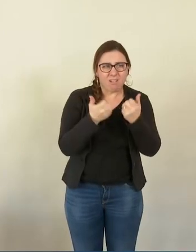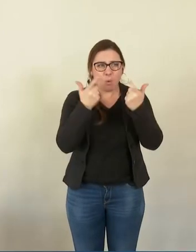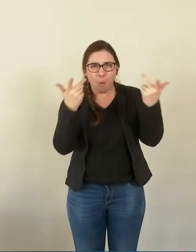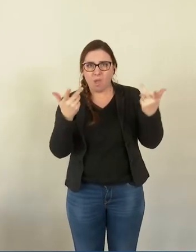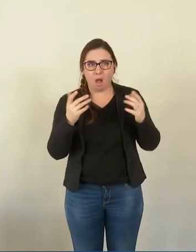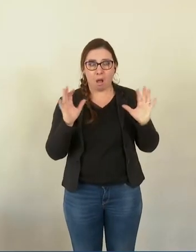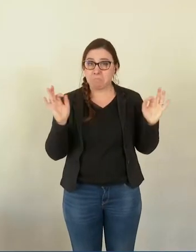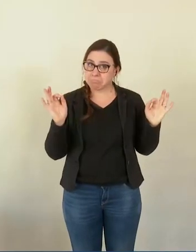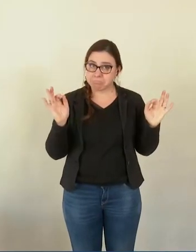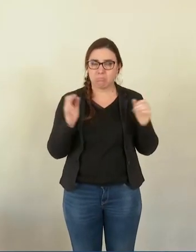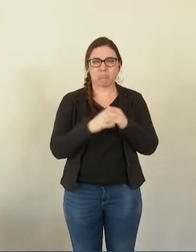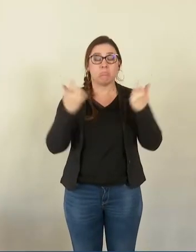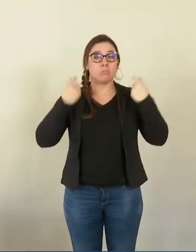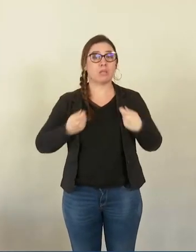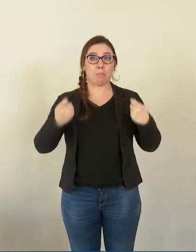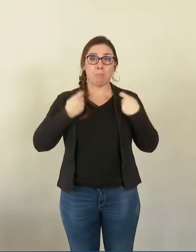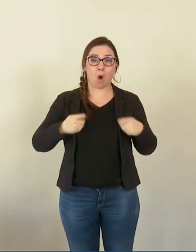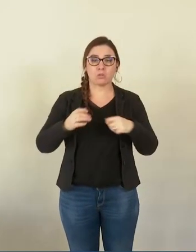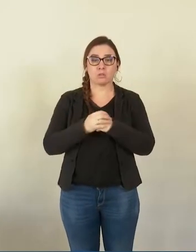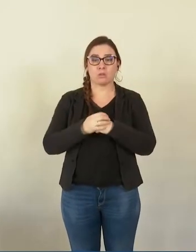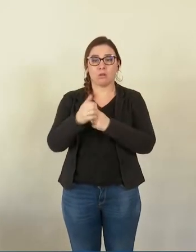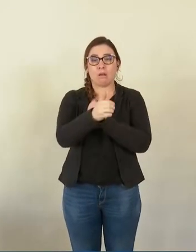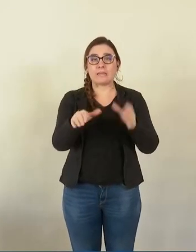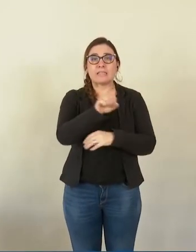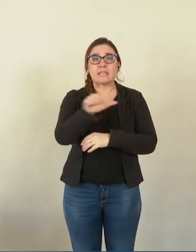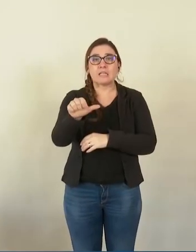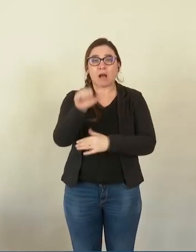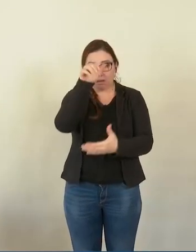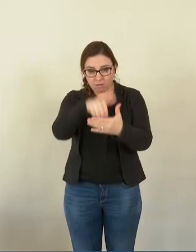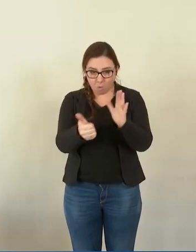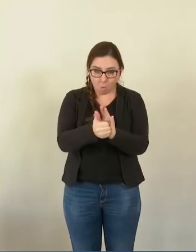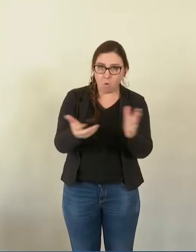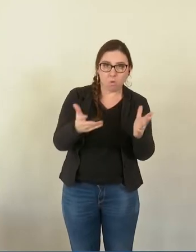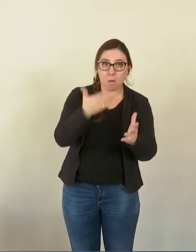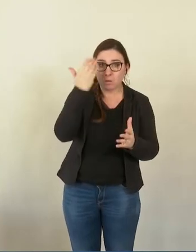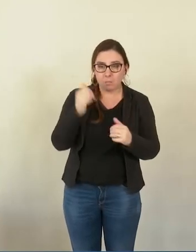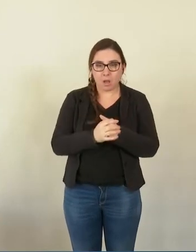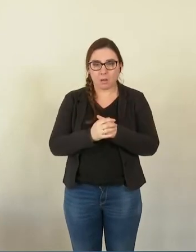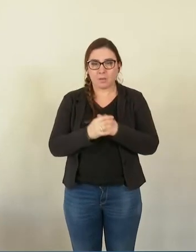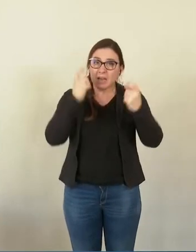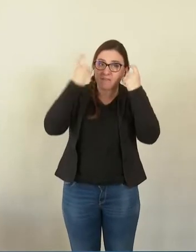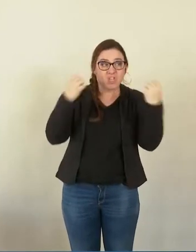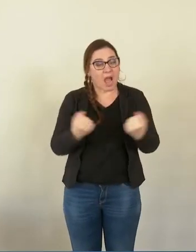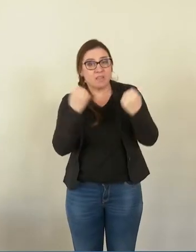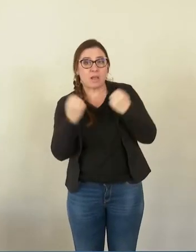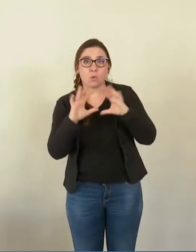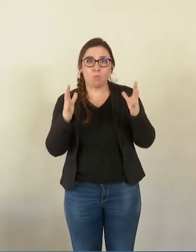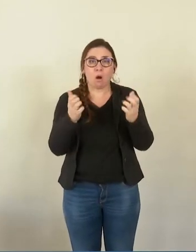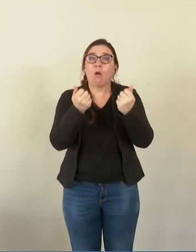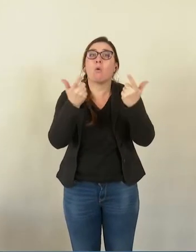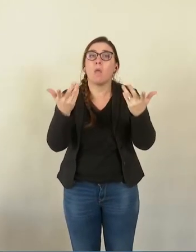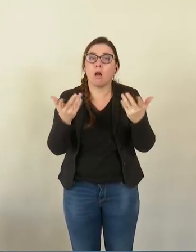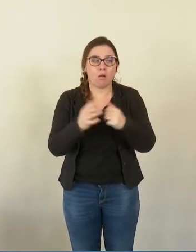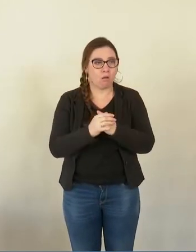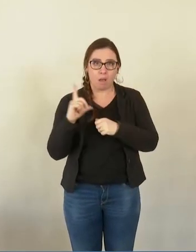indication dépenses CAE de SSA on ne sait pas à quoi ça sert vraiment ingénierie animation on ne sait pas combien consolidation